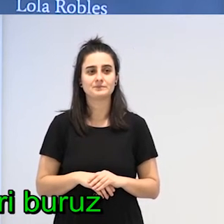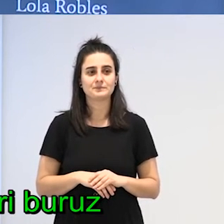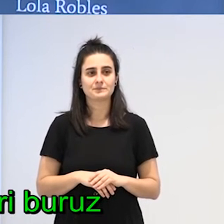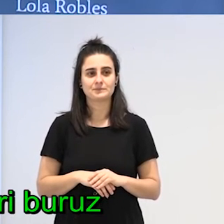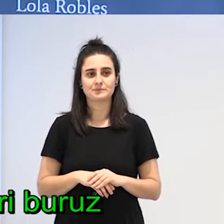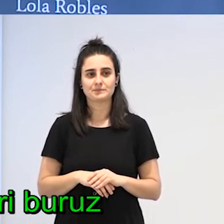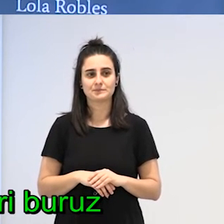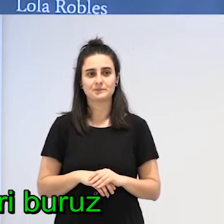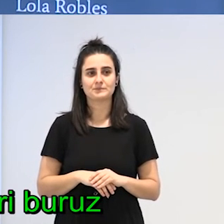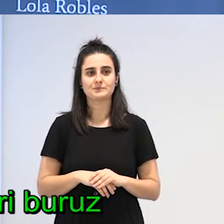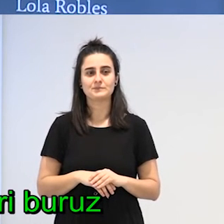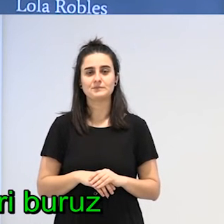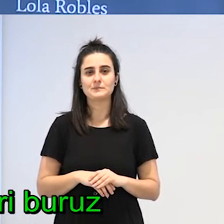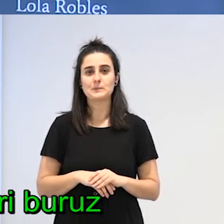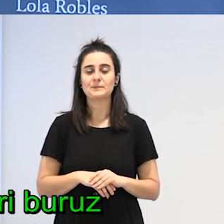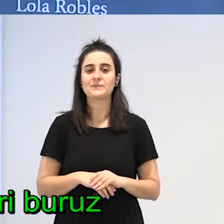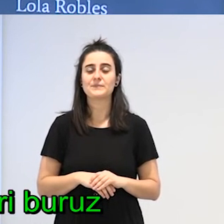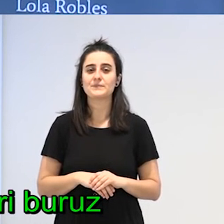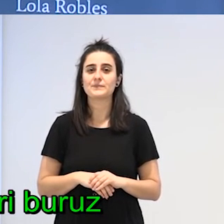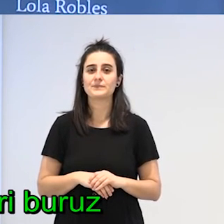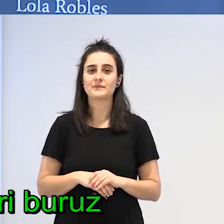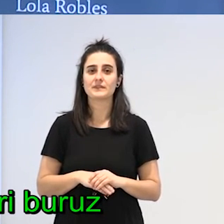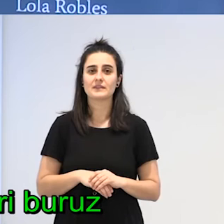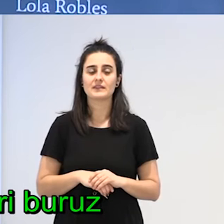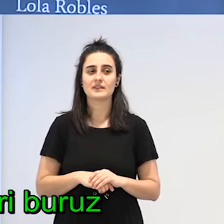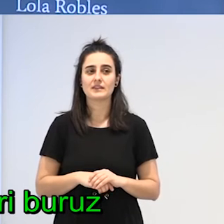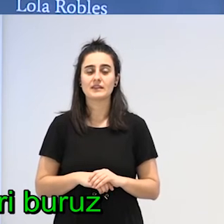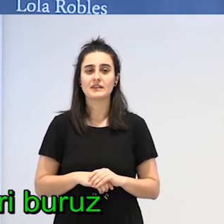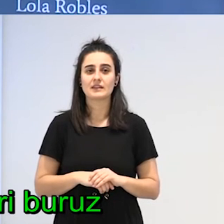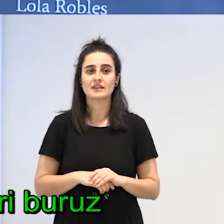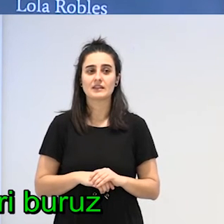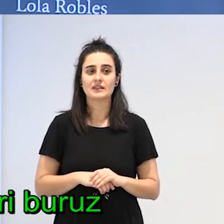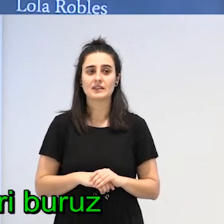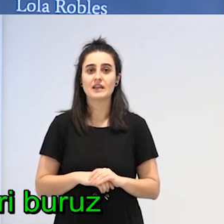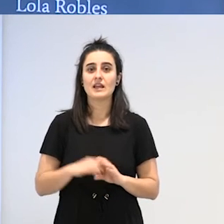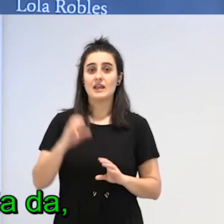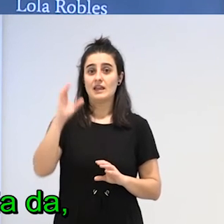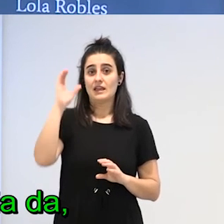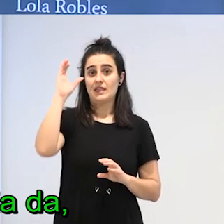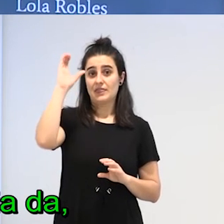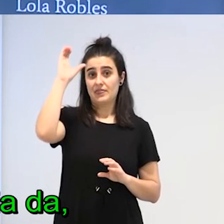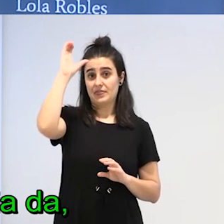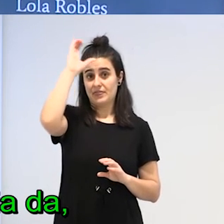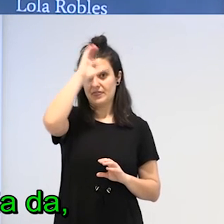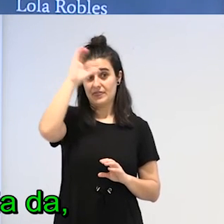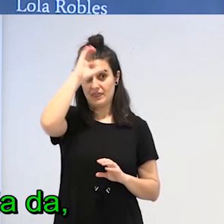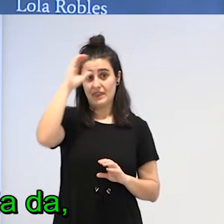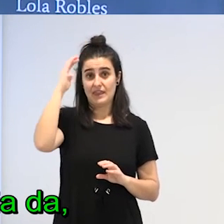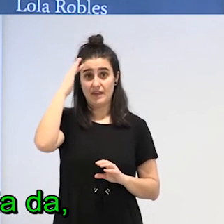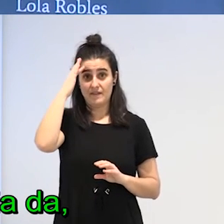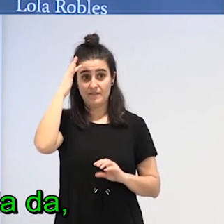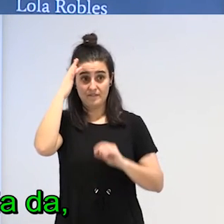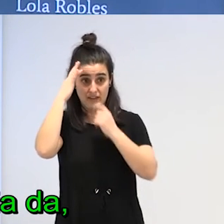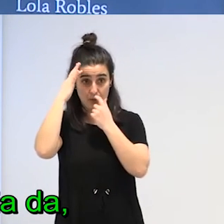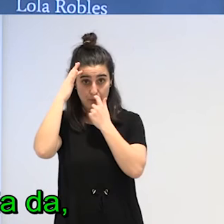zientzia fikzioaren, bueno, eta desgaitasunaren arteko harremanari buruz apurtxo bat esango dut.